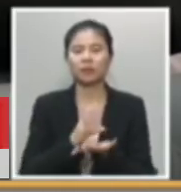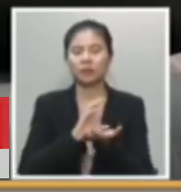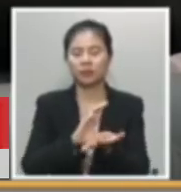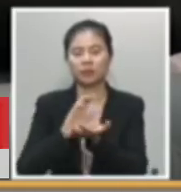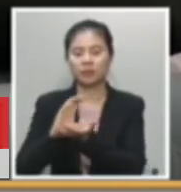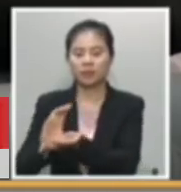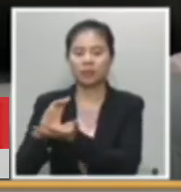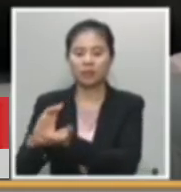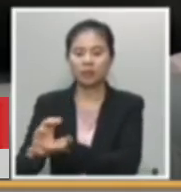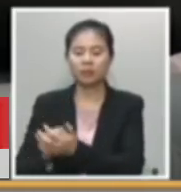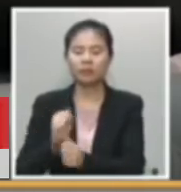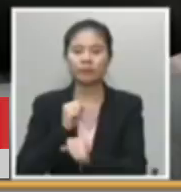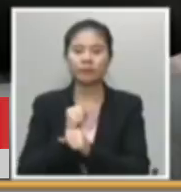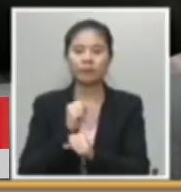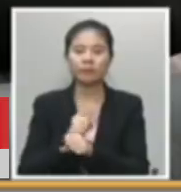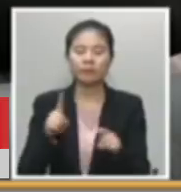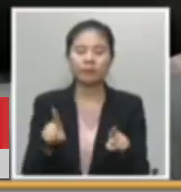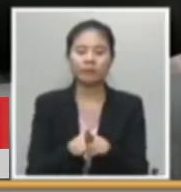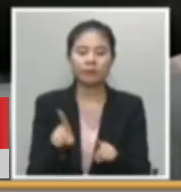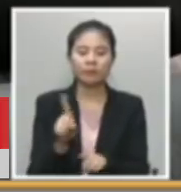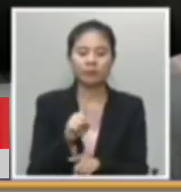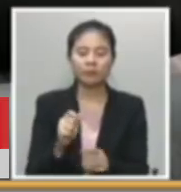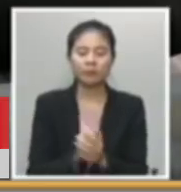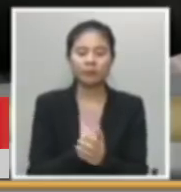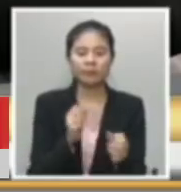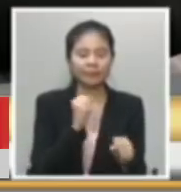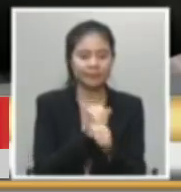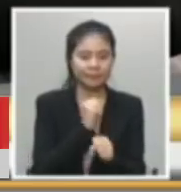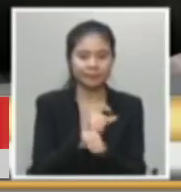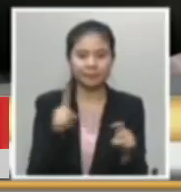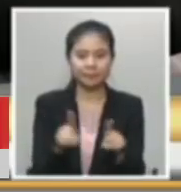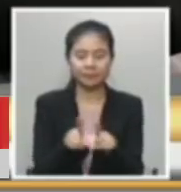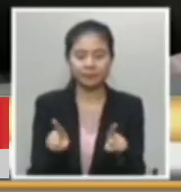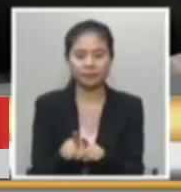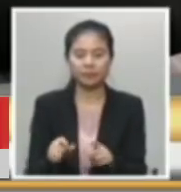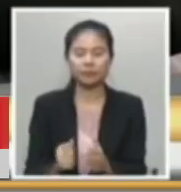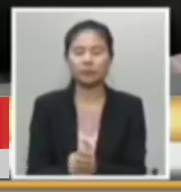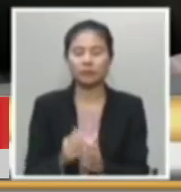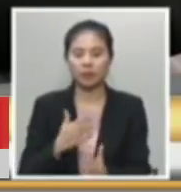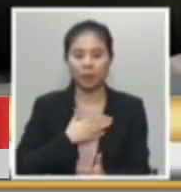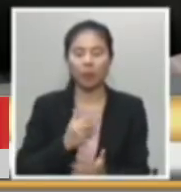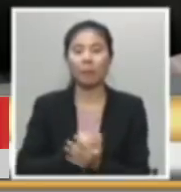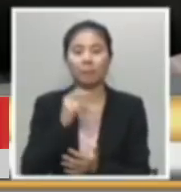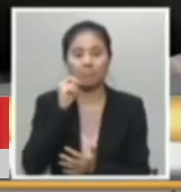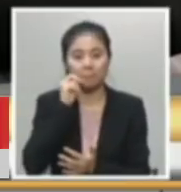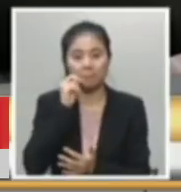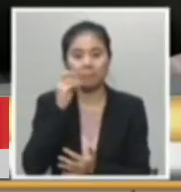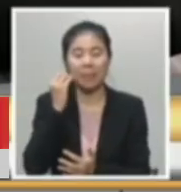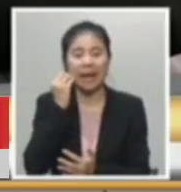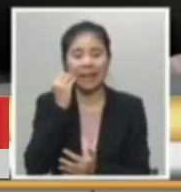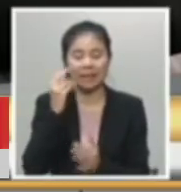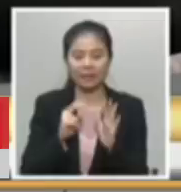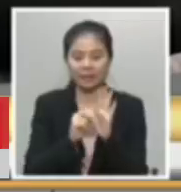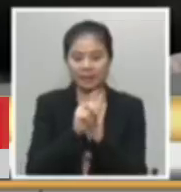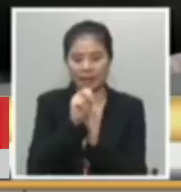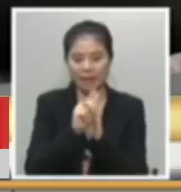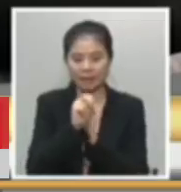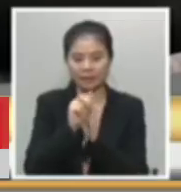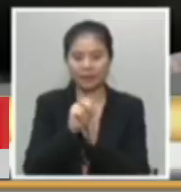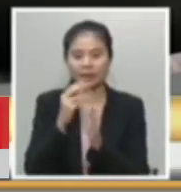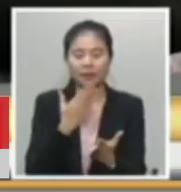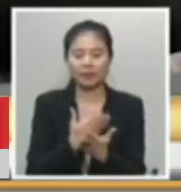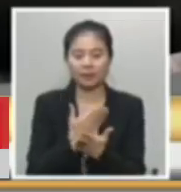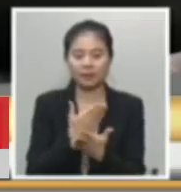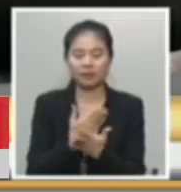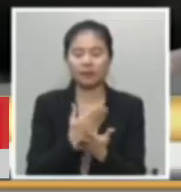ตัดเสื้อโหลตัดเสื้อเหมือนกันหมดเลยบ้านผมจังหวัดน่านเม็ดเงินลงไป